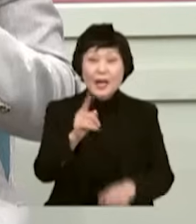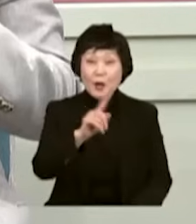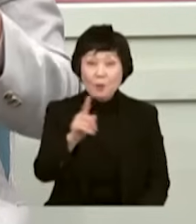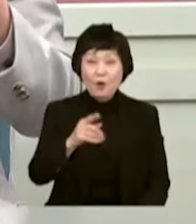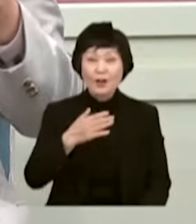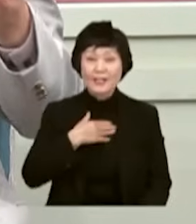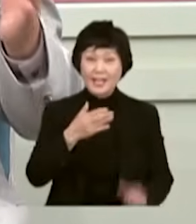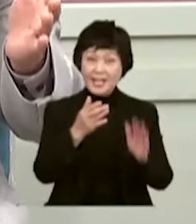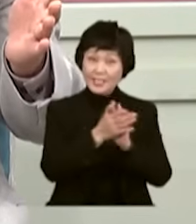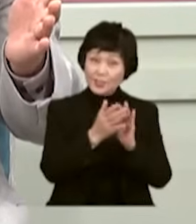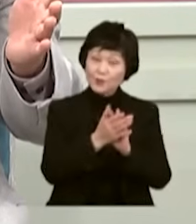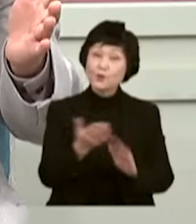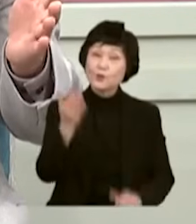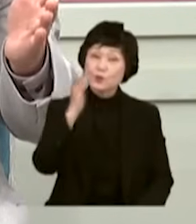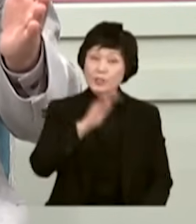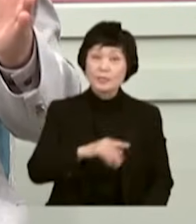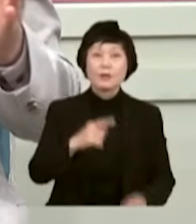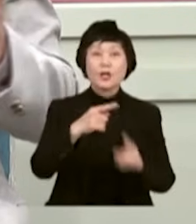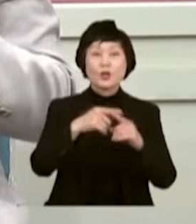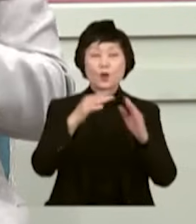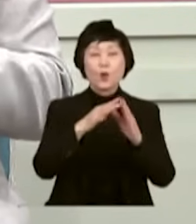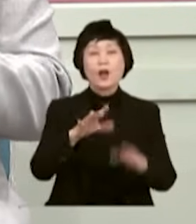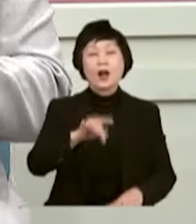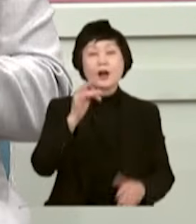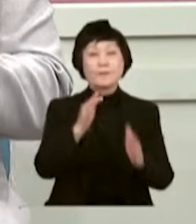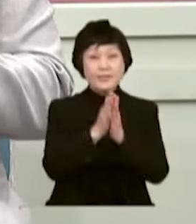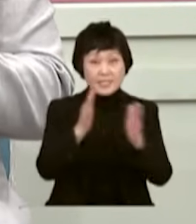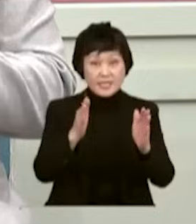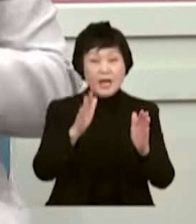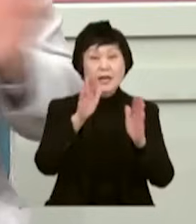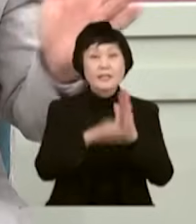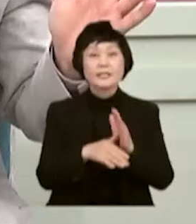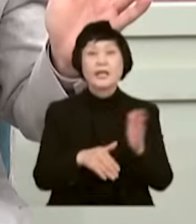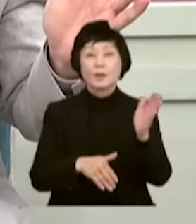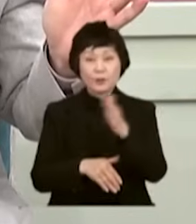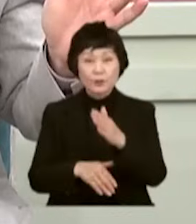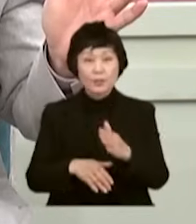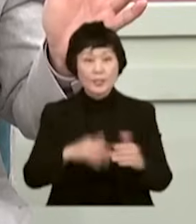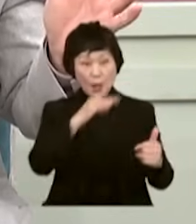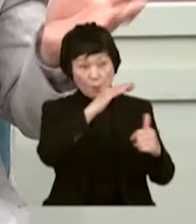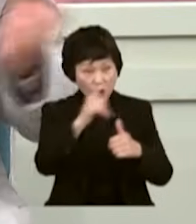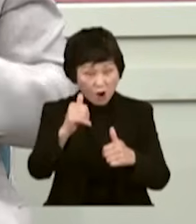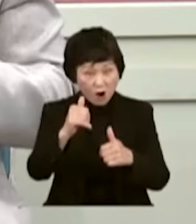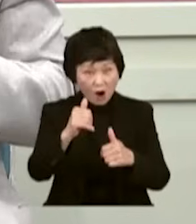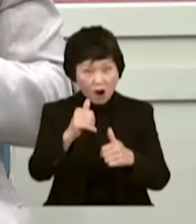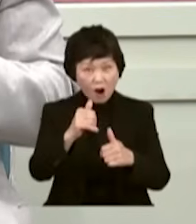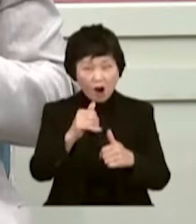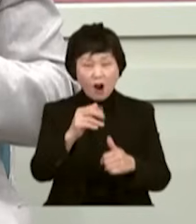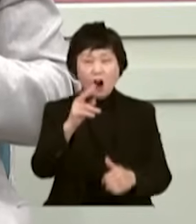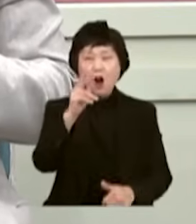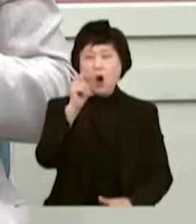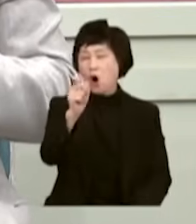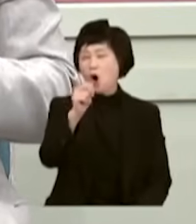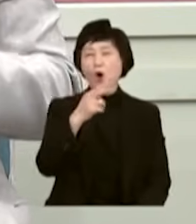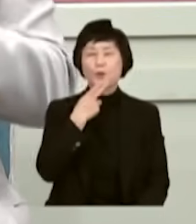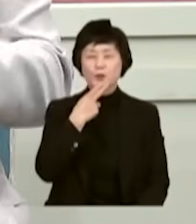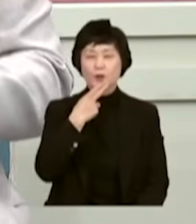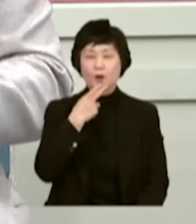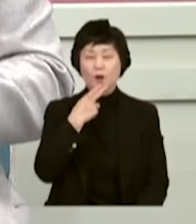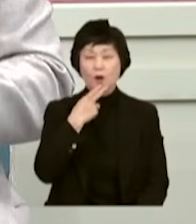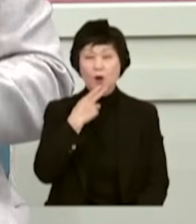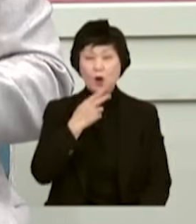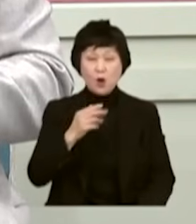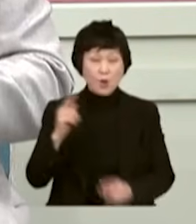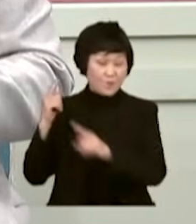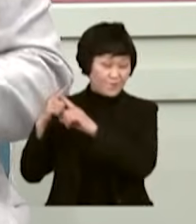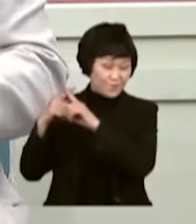친구지만 개척할 때부터 한 번 부르면 한 번도 노하지 않았어요. 아. 다 달려왔고 네. 급하게